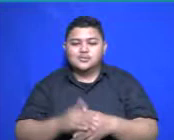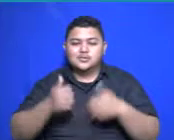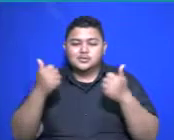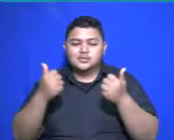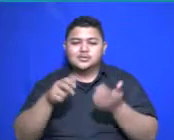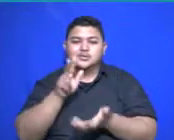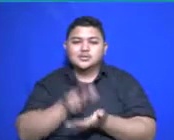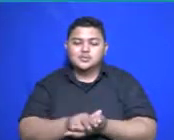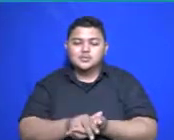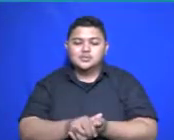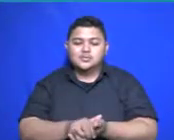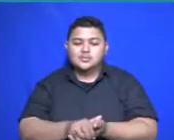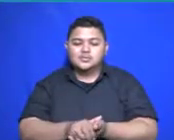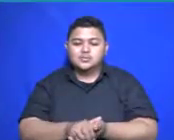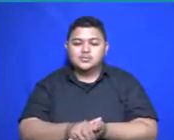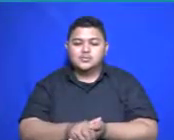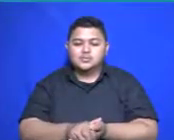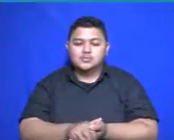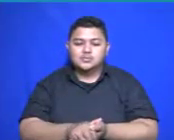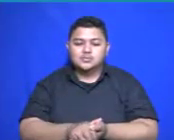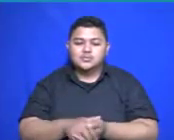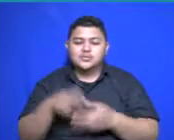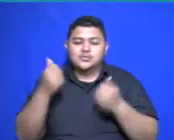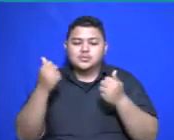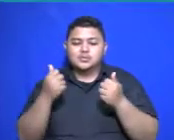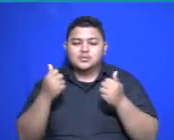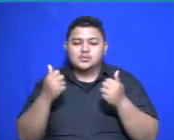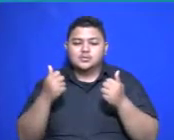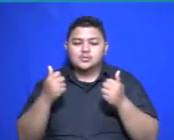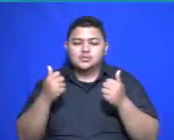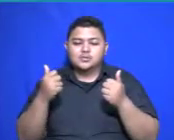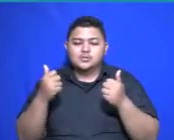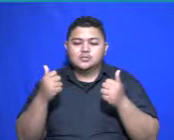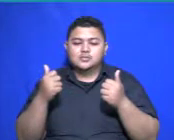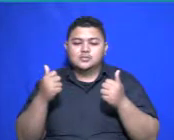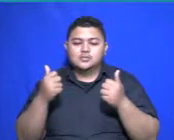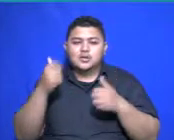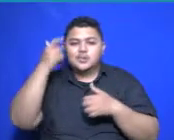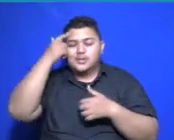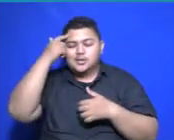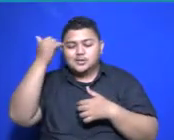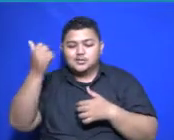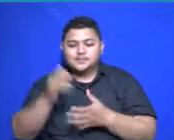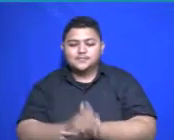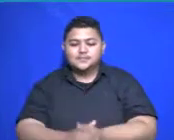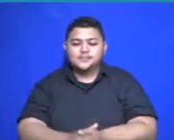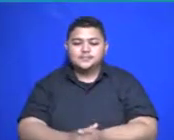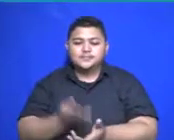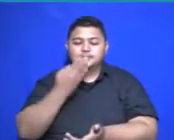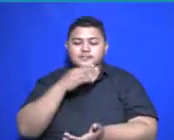legasi, dan yang terakhir ini domainnya Pak Menpora, itu sukses prestasi. Dan